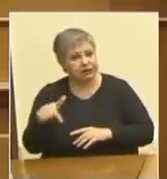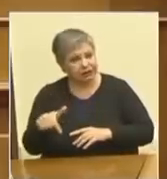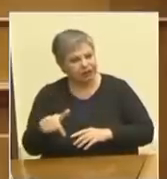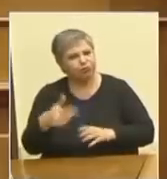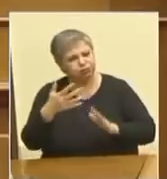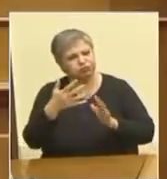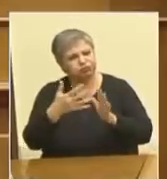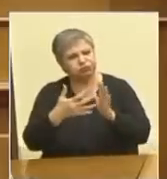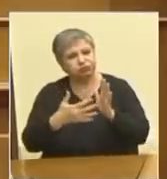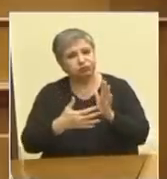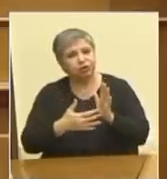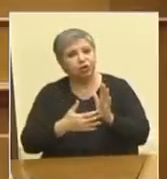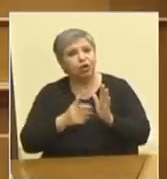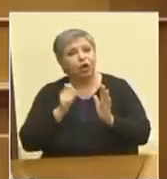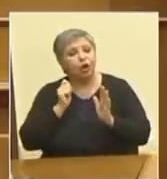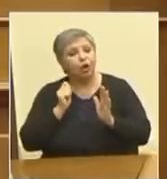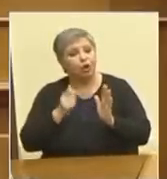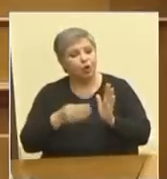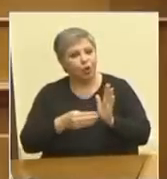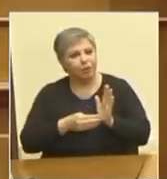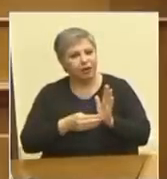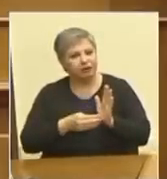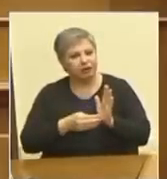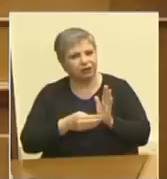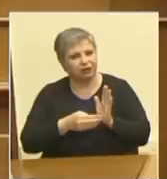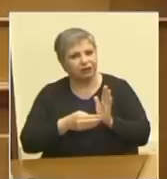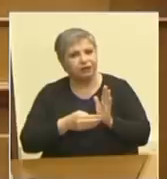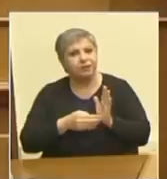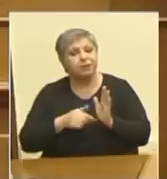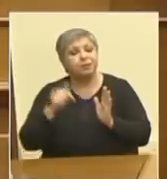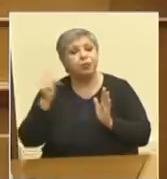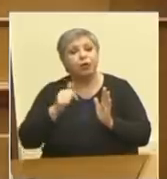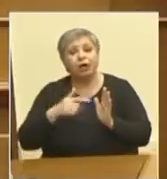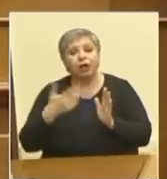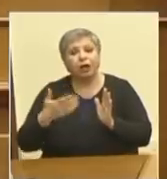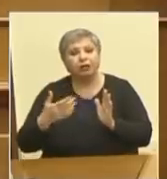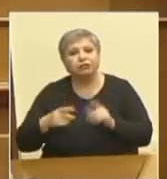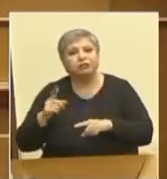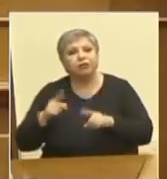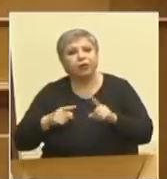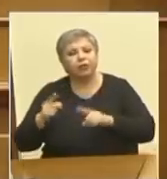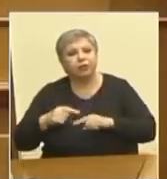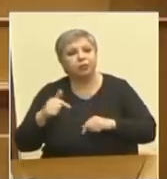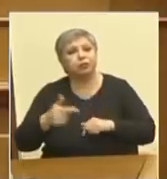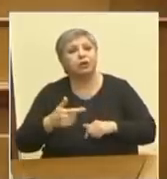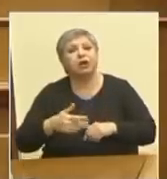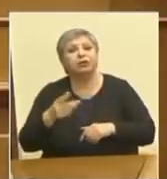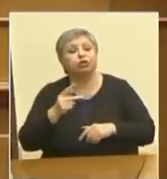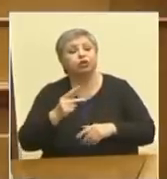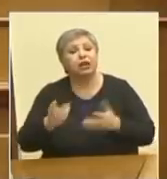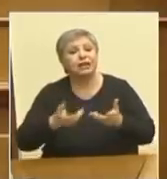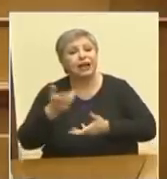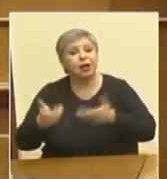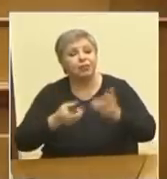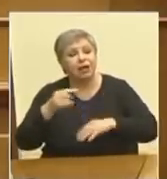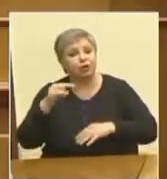πολλοί άλλοι. Έχω και ορισμένους που άνοικαν στο δικό μας χώρο. Καμένος Πάνος, υπουργός της